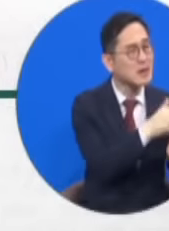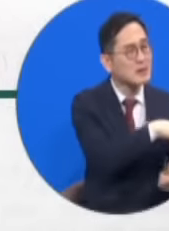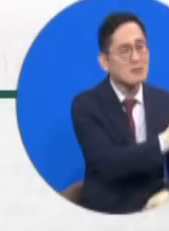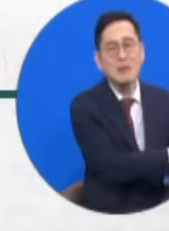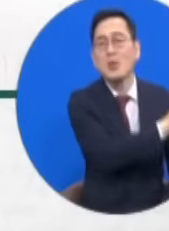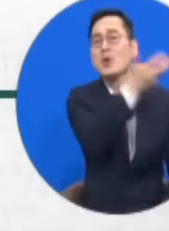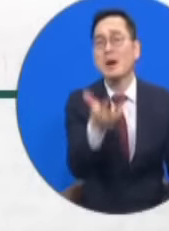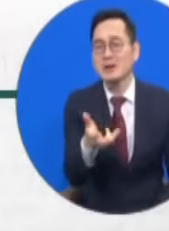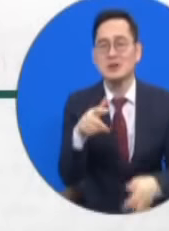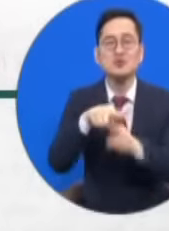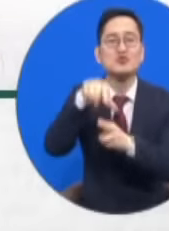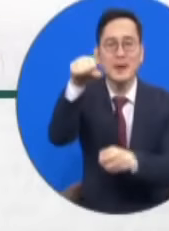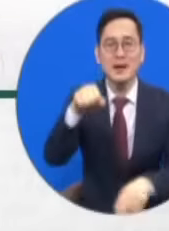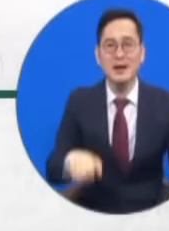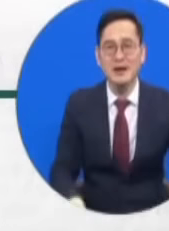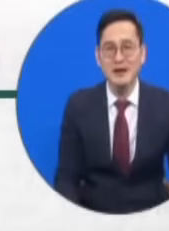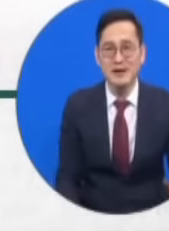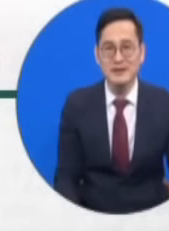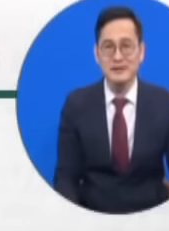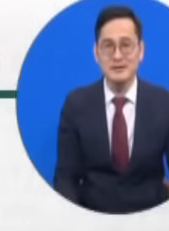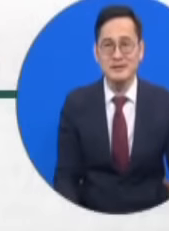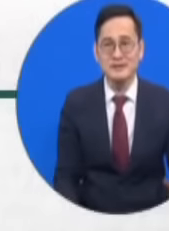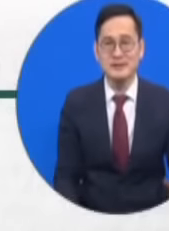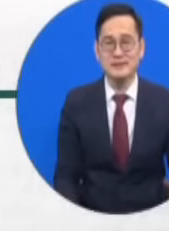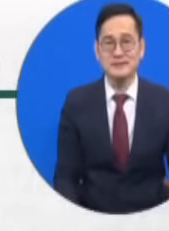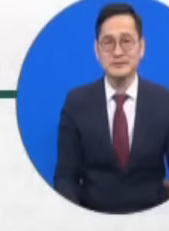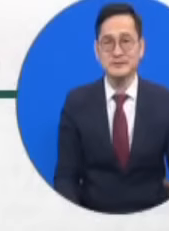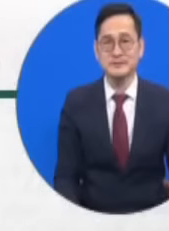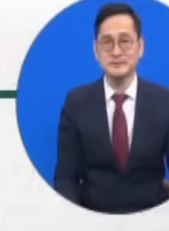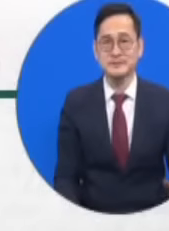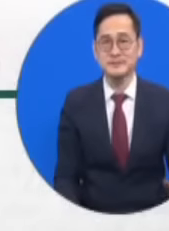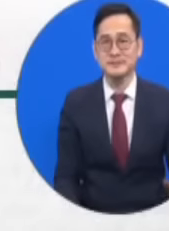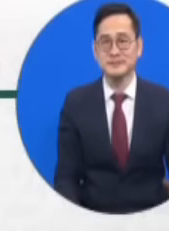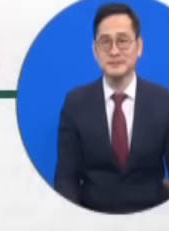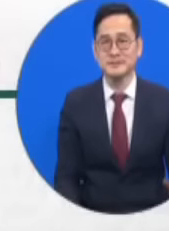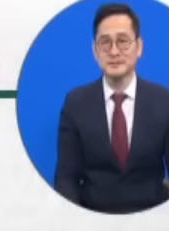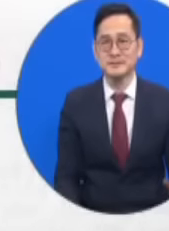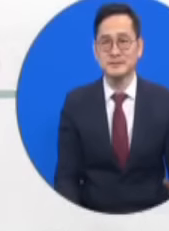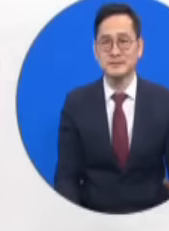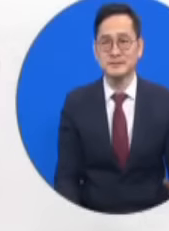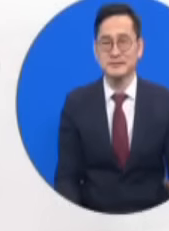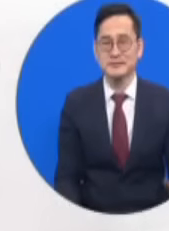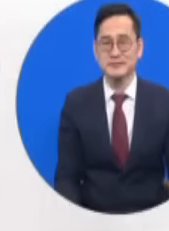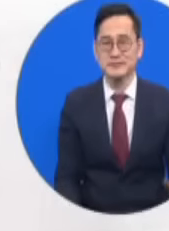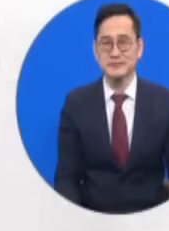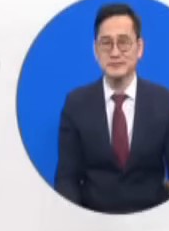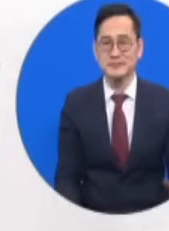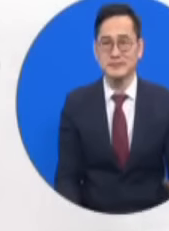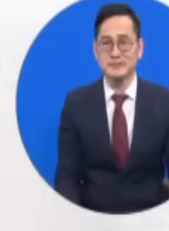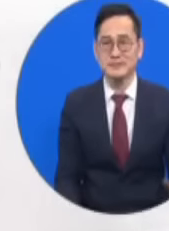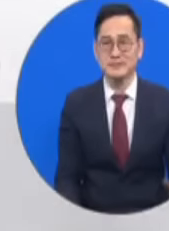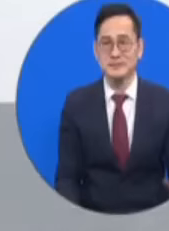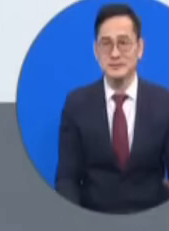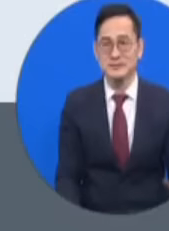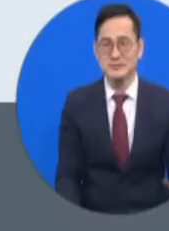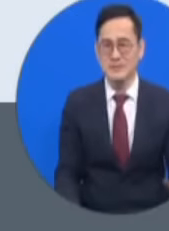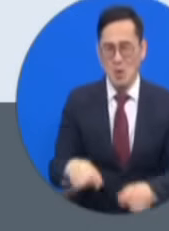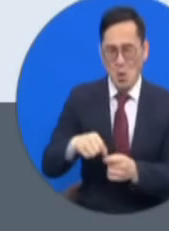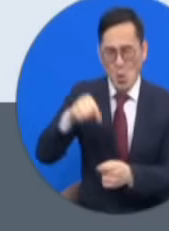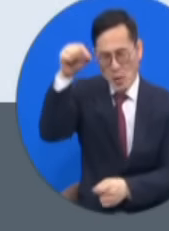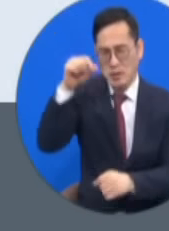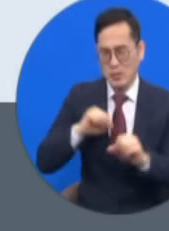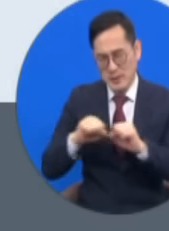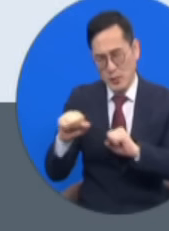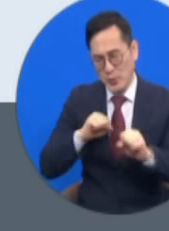때문에 경찰국 신설과 관련해서 그 공천을 줬는데 의외로 우리가 그냥 상식적으로 생각하면 아니 오랫동안